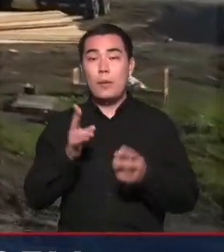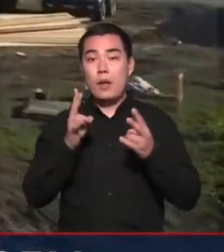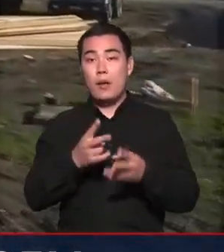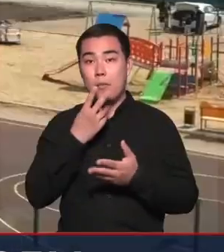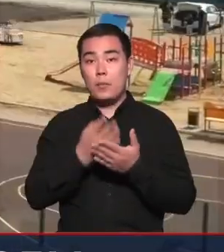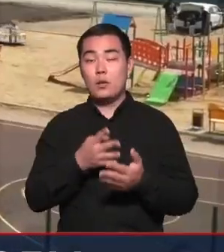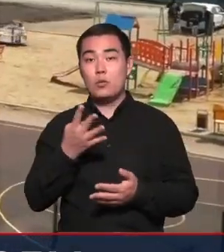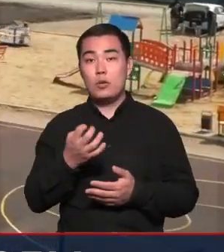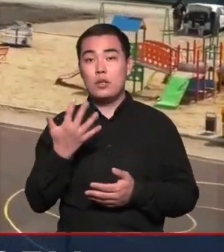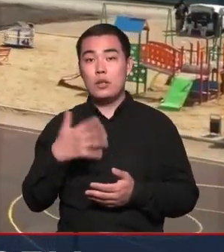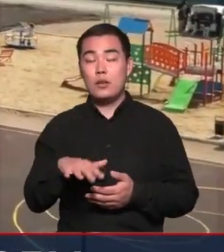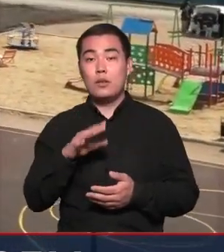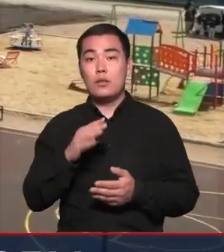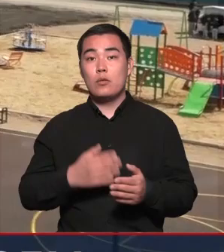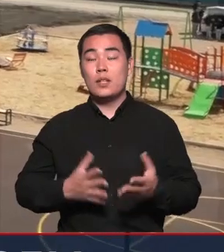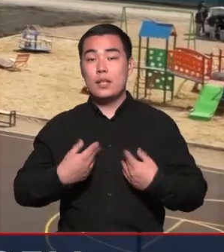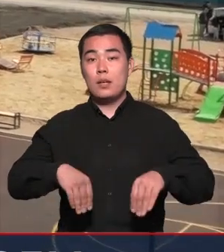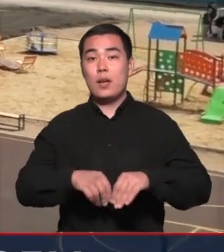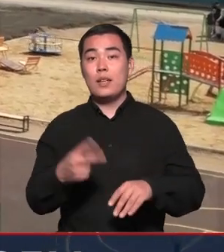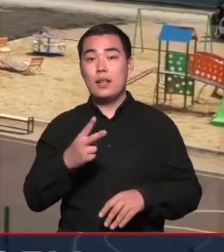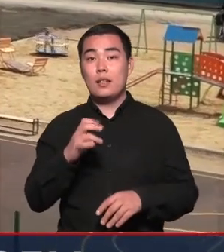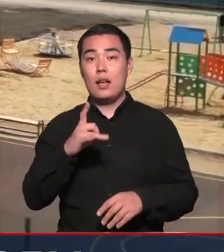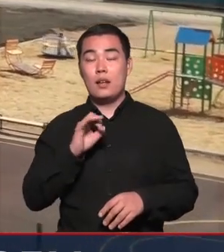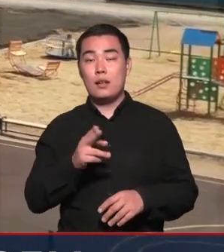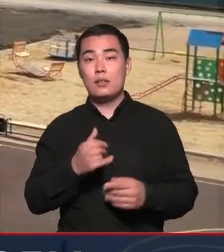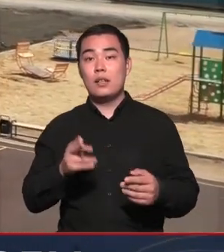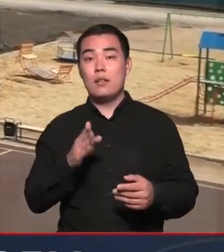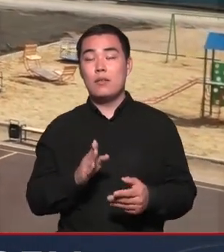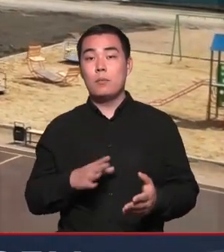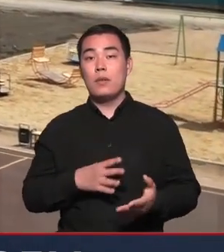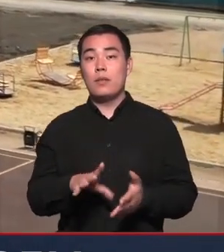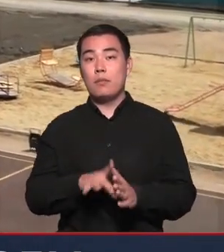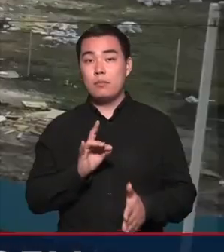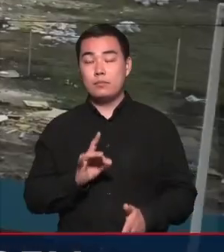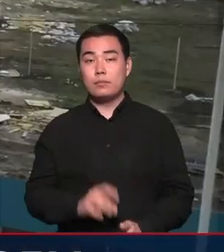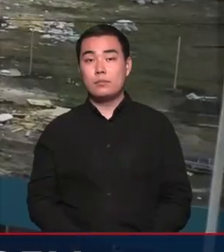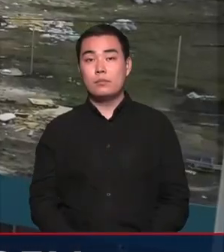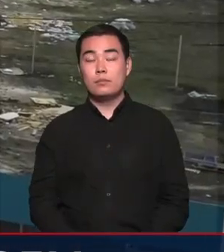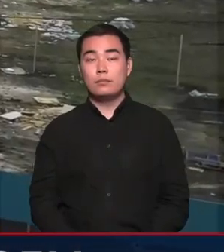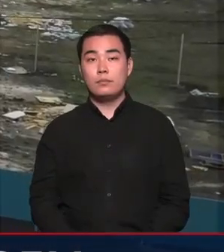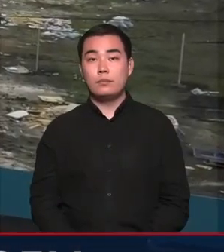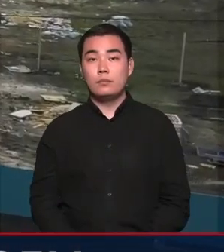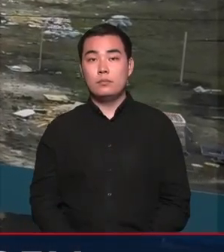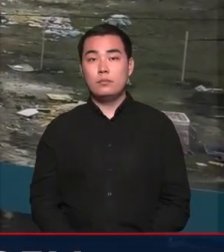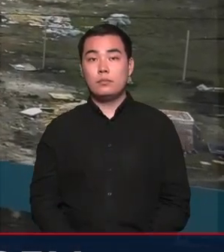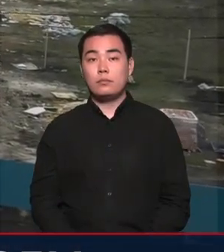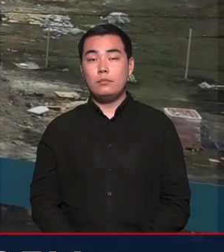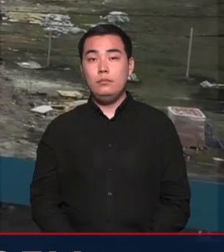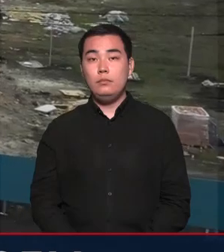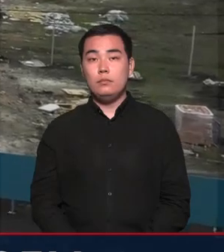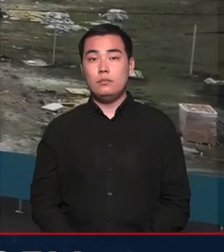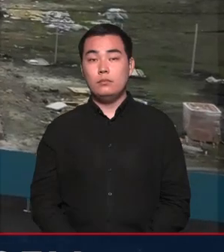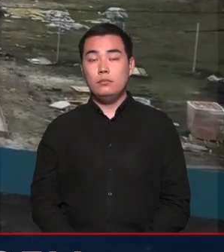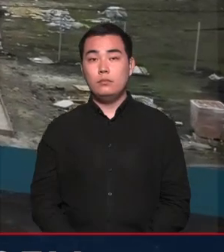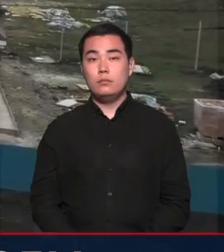шеккен 450 жанұя екінші нарықтан пәтер таңдаған. Солтүстік Қазақстан облысынан Самат